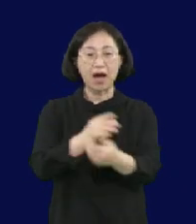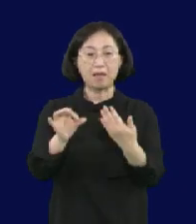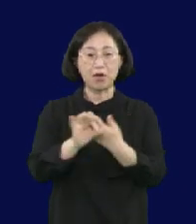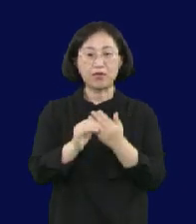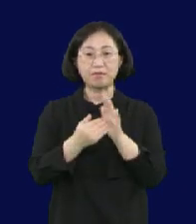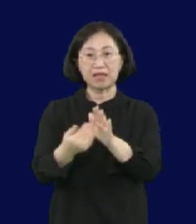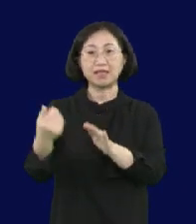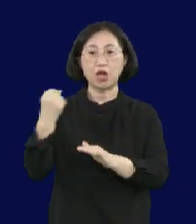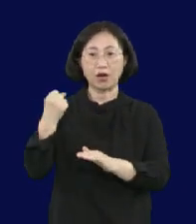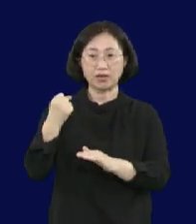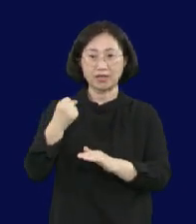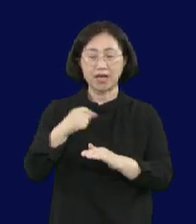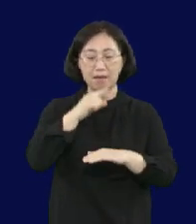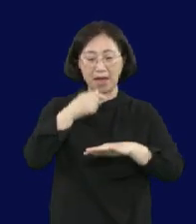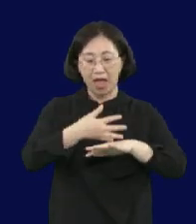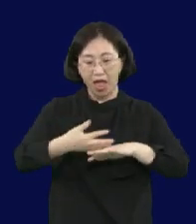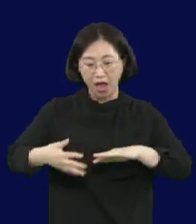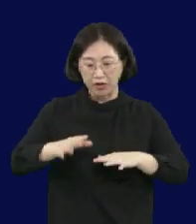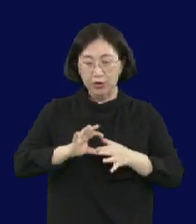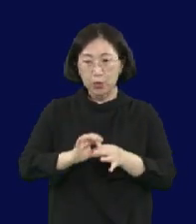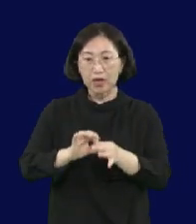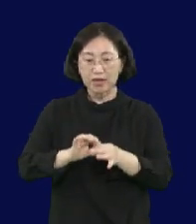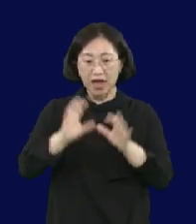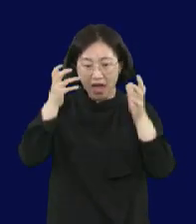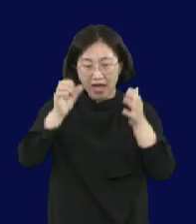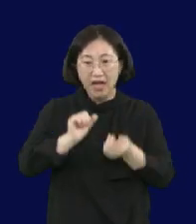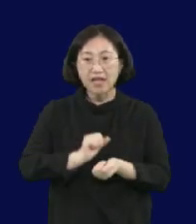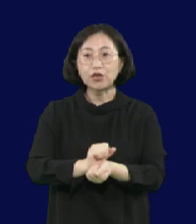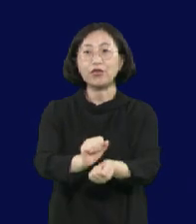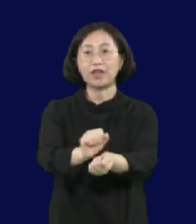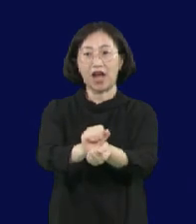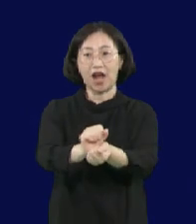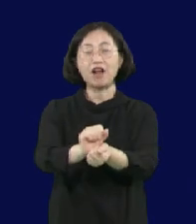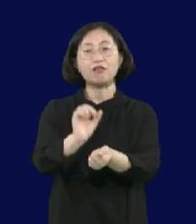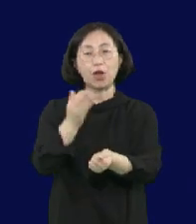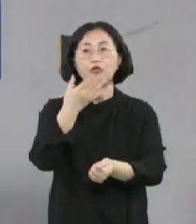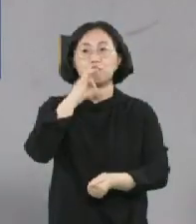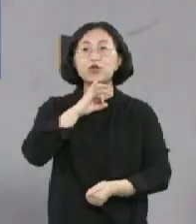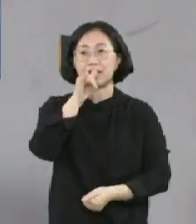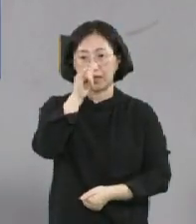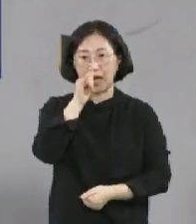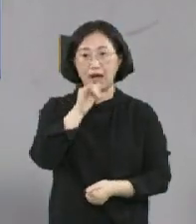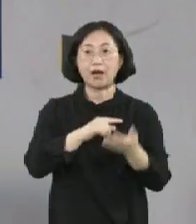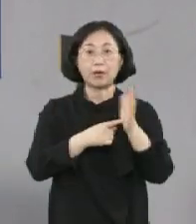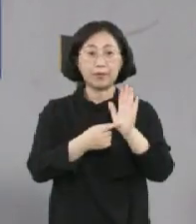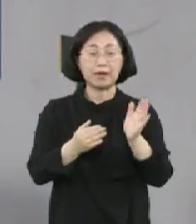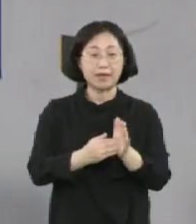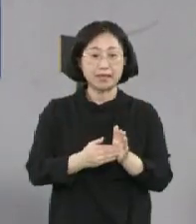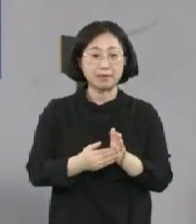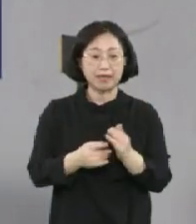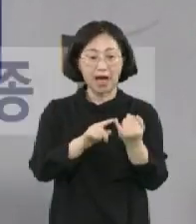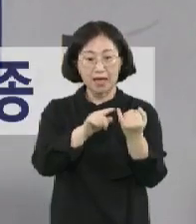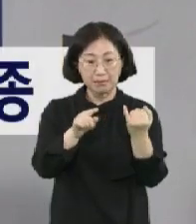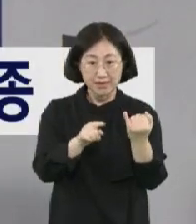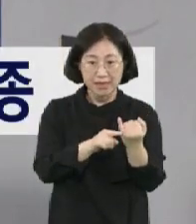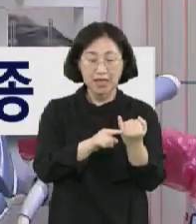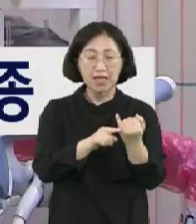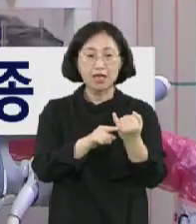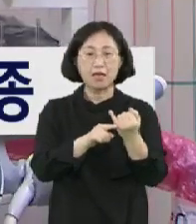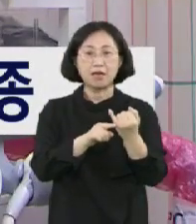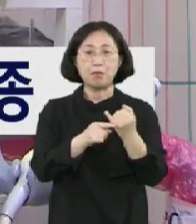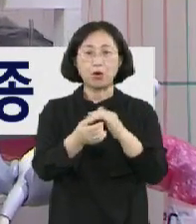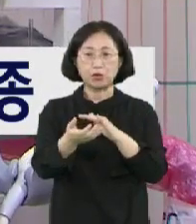항체가 제대혈을 통해 태아에게 전달된다는 연구 결과가 나온 바 있습니다. 다만 임신 12주 이내